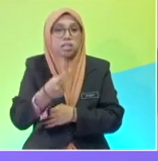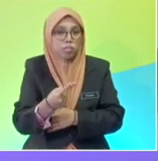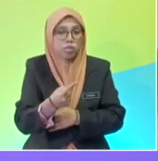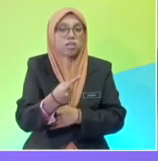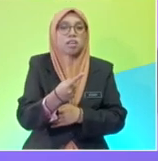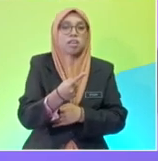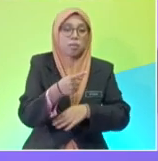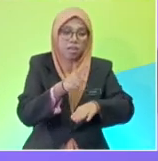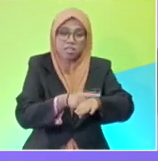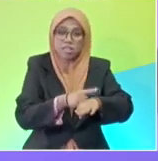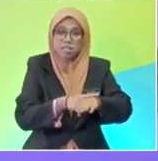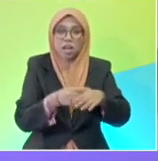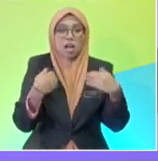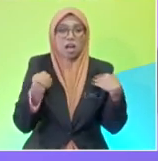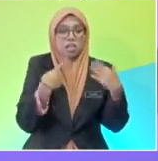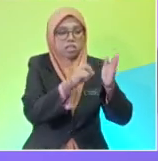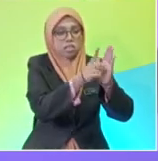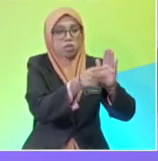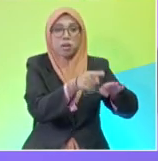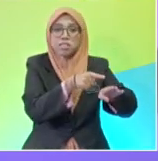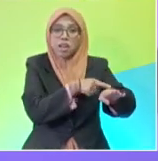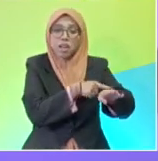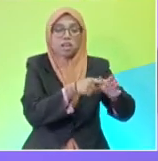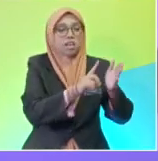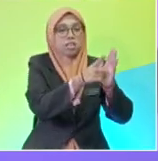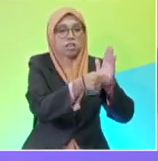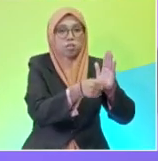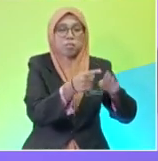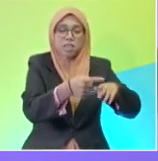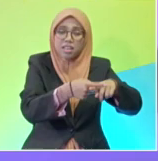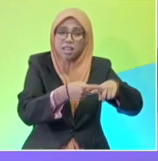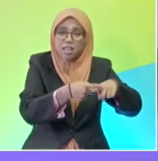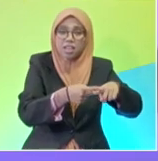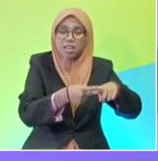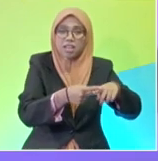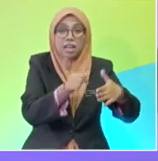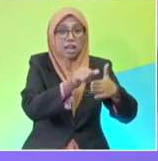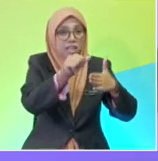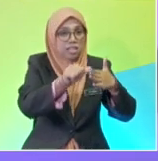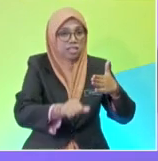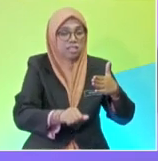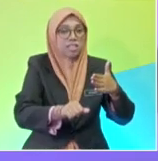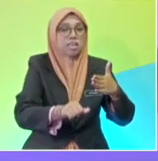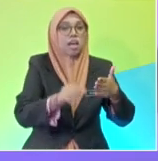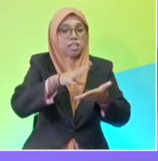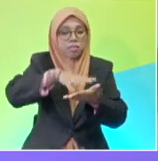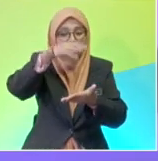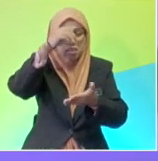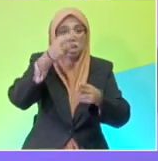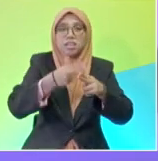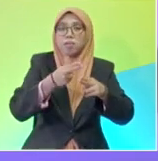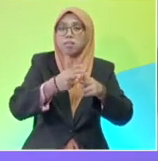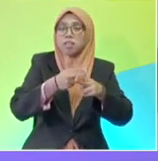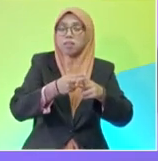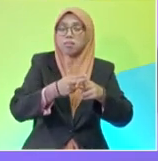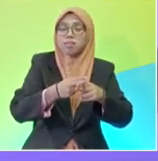analog. Ada jarum panjang, jarum pendek dan macam-macam lagi. Dan di akhirnya, kita belajar nama-nama bulan dalam setahun